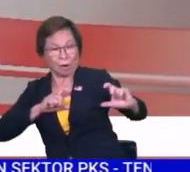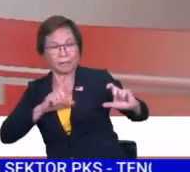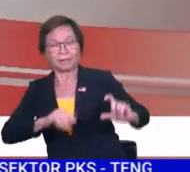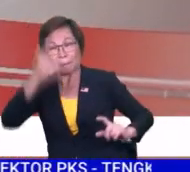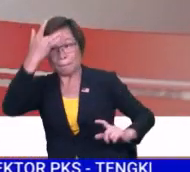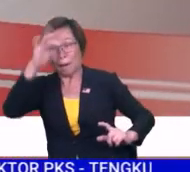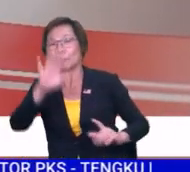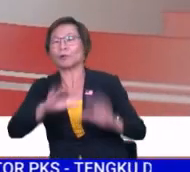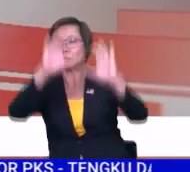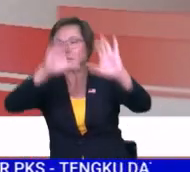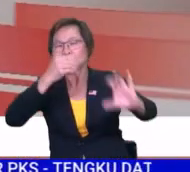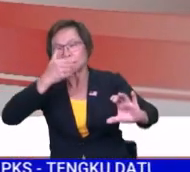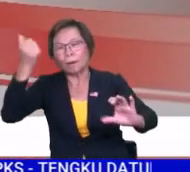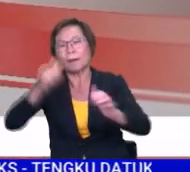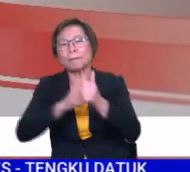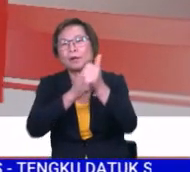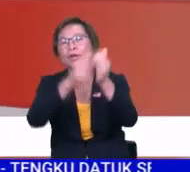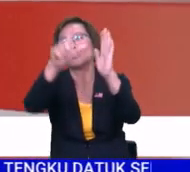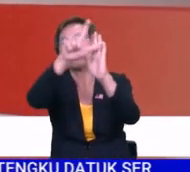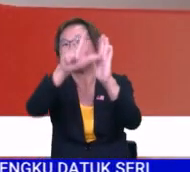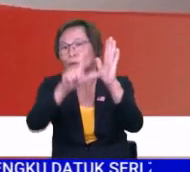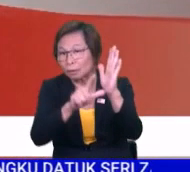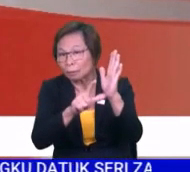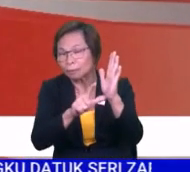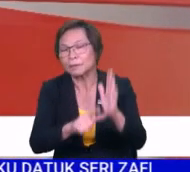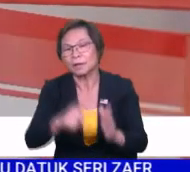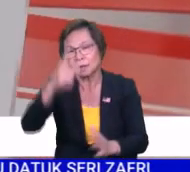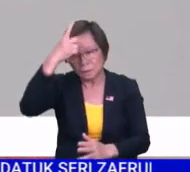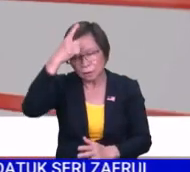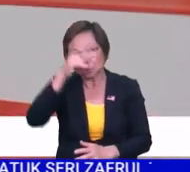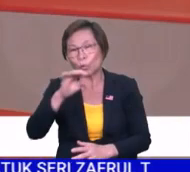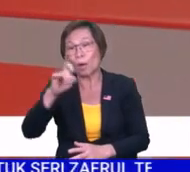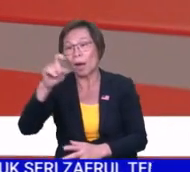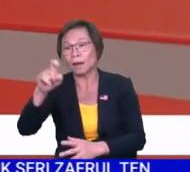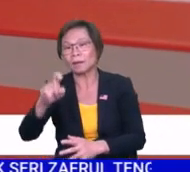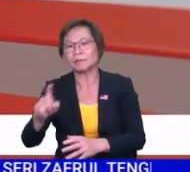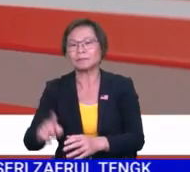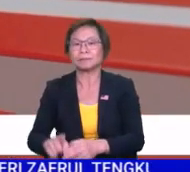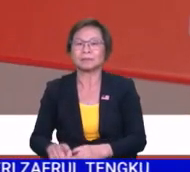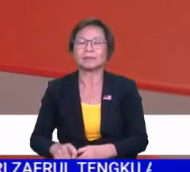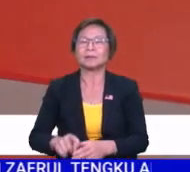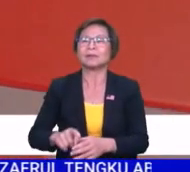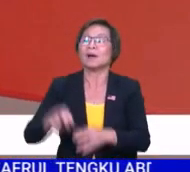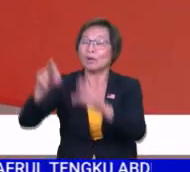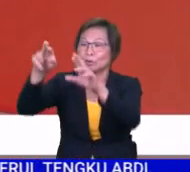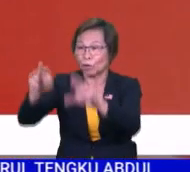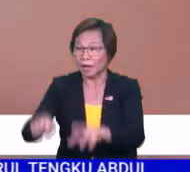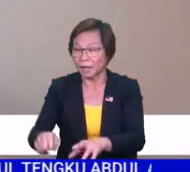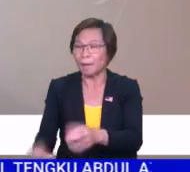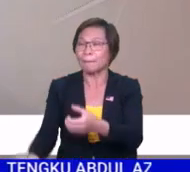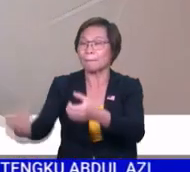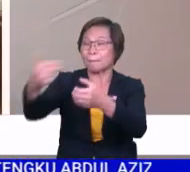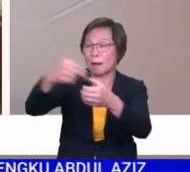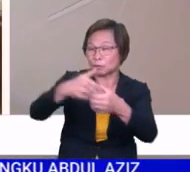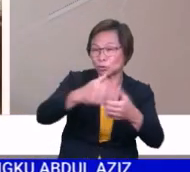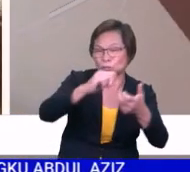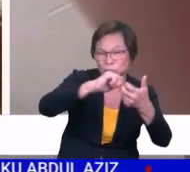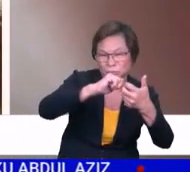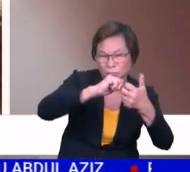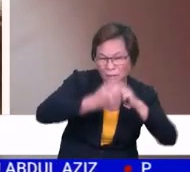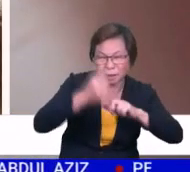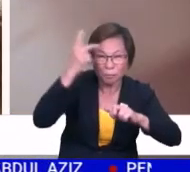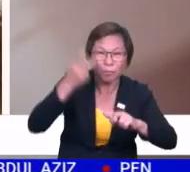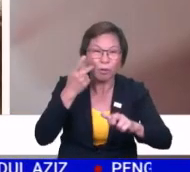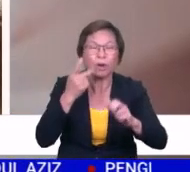terbaik berlandaskan pelembagaan tambah.com Shade lagi tindakan menyerap ya dalam krisis politik dan cobaan